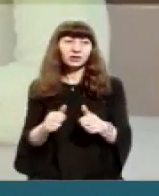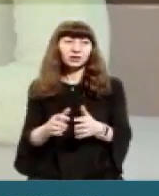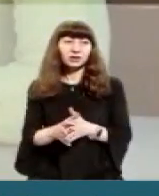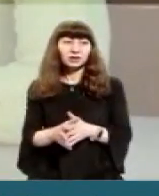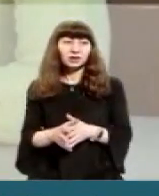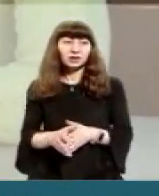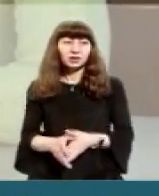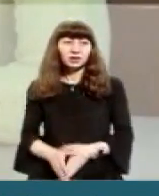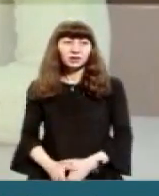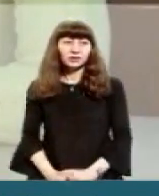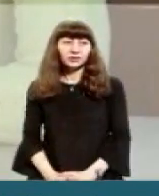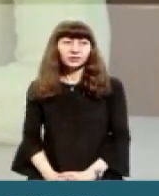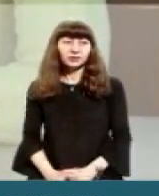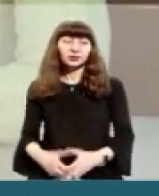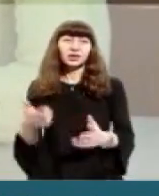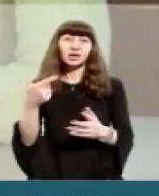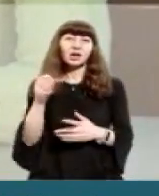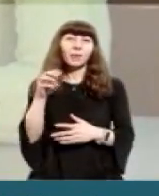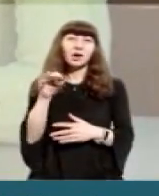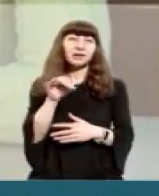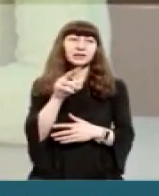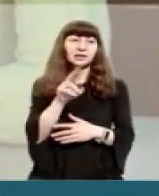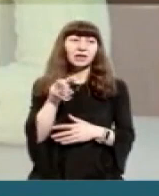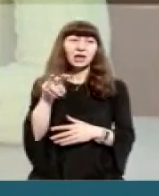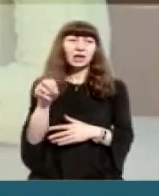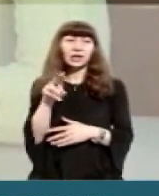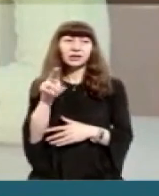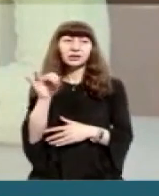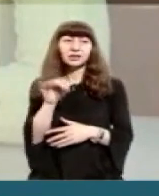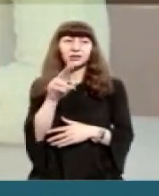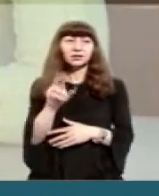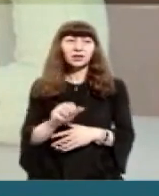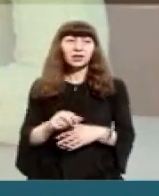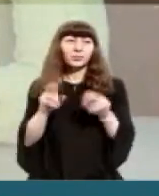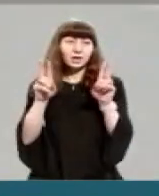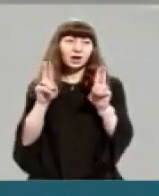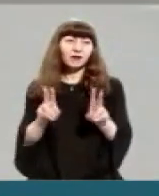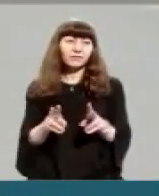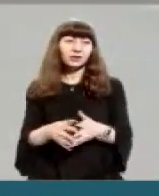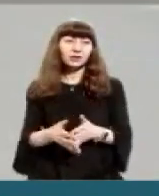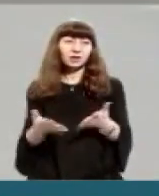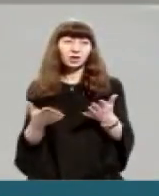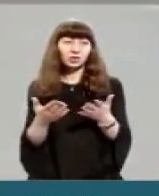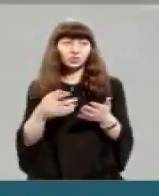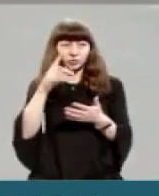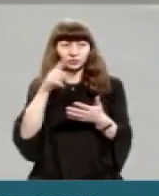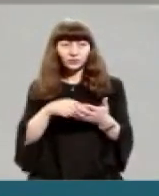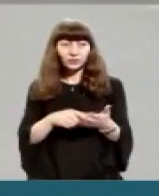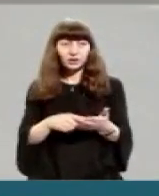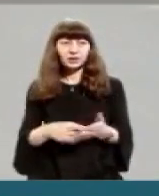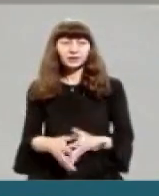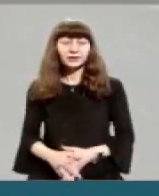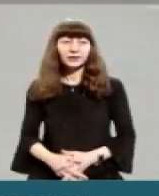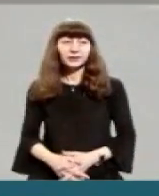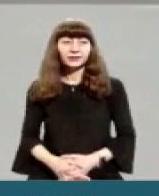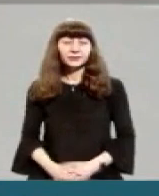состоящая из теоретических основ грамматики, лексики, свода знаний и правил, на которую журналист уверенно шагает на